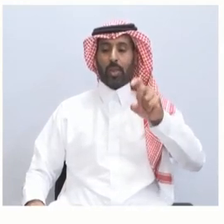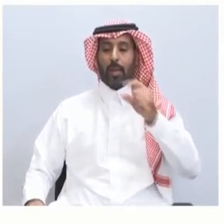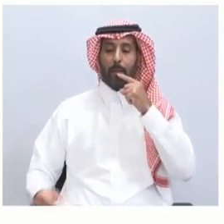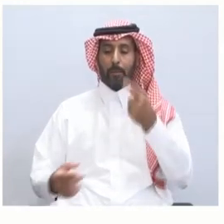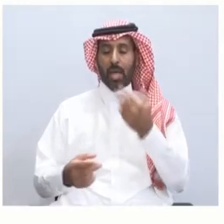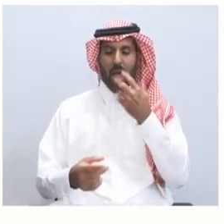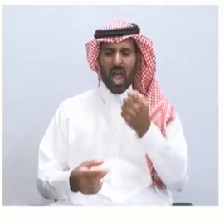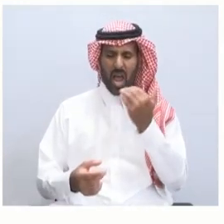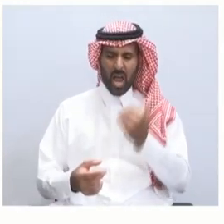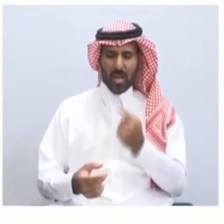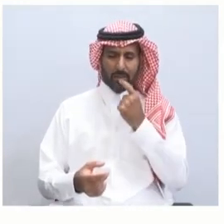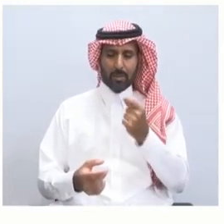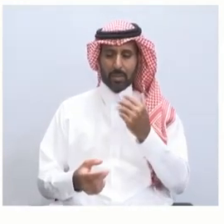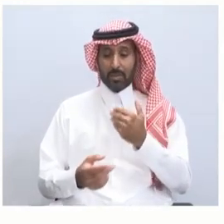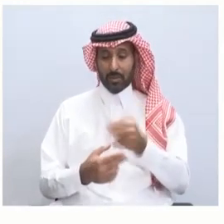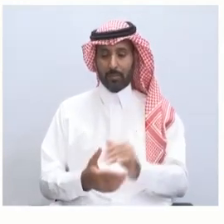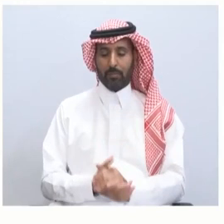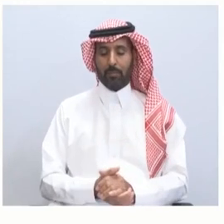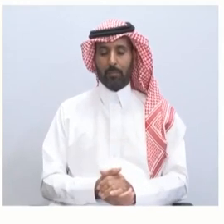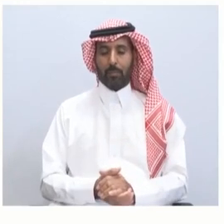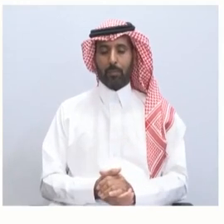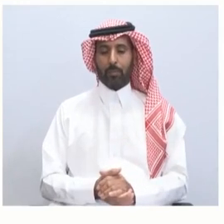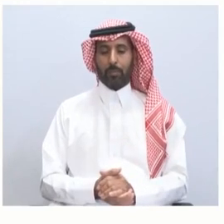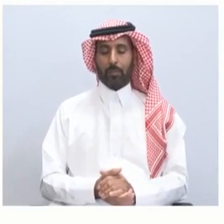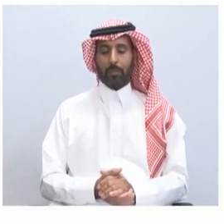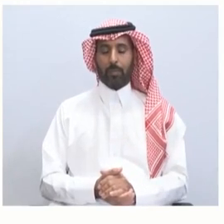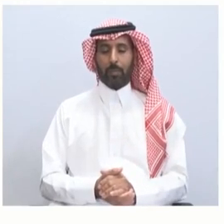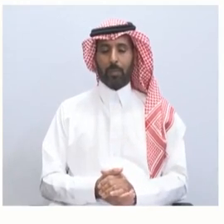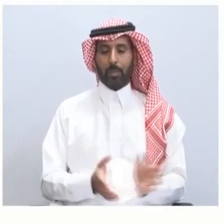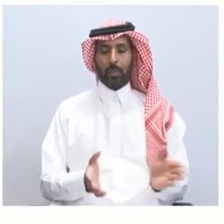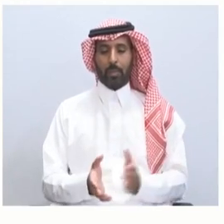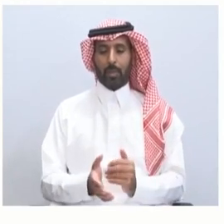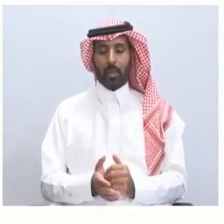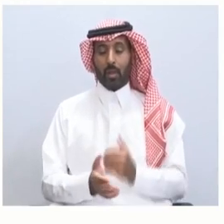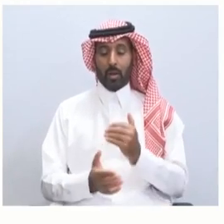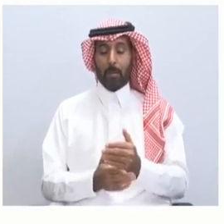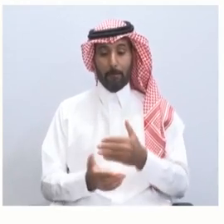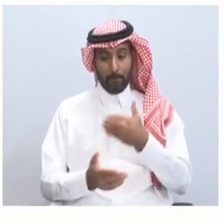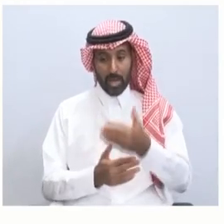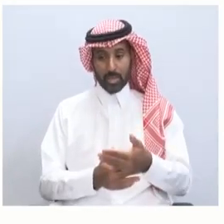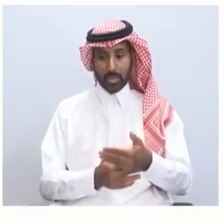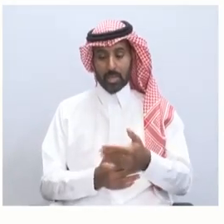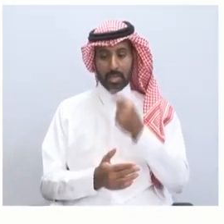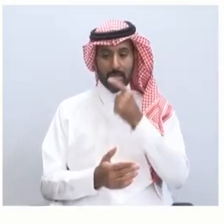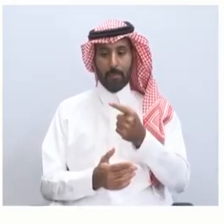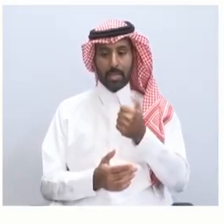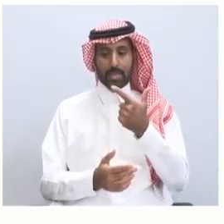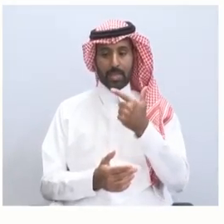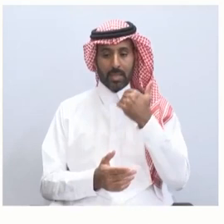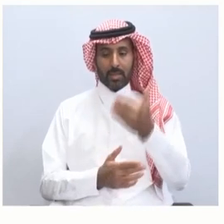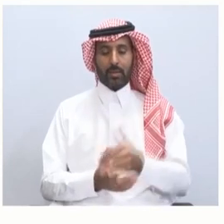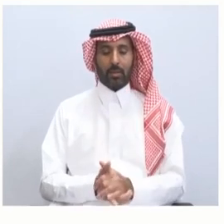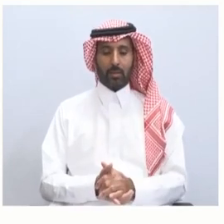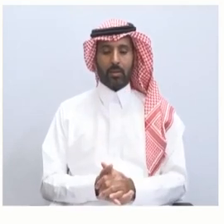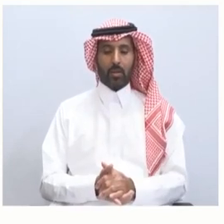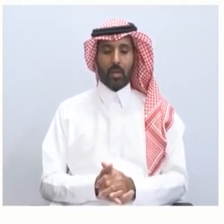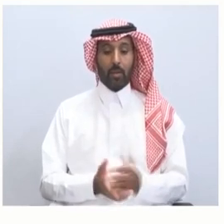الدوله السعوديه الاولى اي انه بعد سبع سنوات